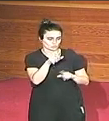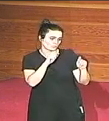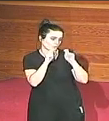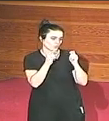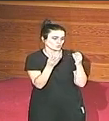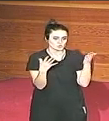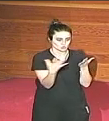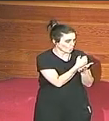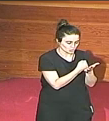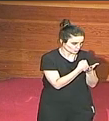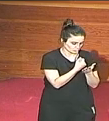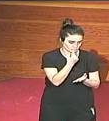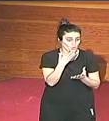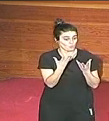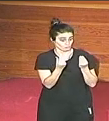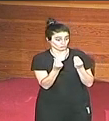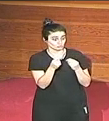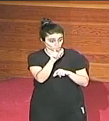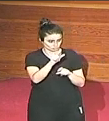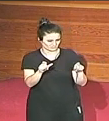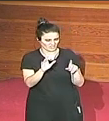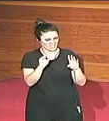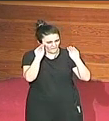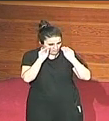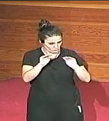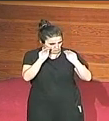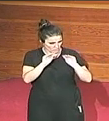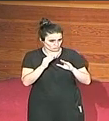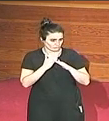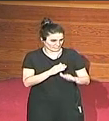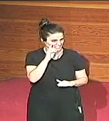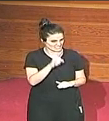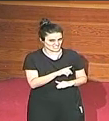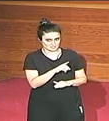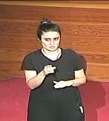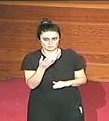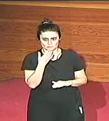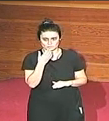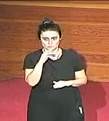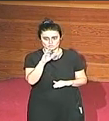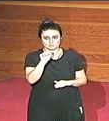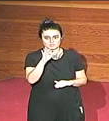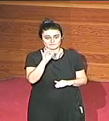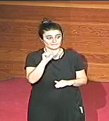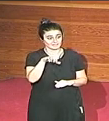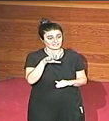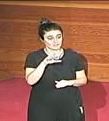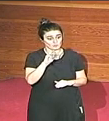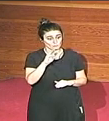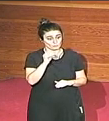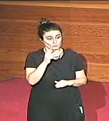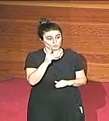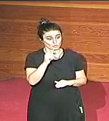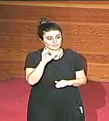guztia, formakuntza nahikoa daukaten, ze ez dut Rafael Pokek esaten zuen, kasetariak egon behar